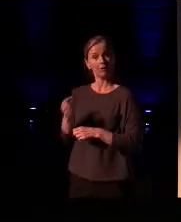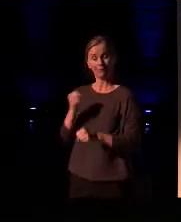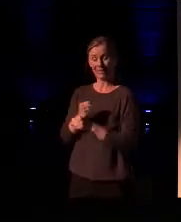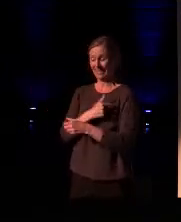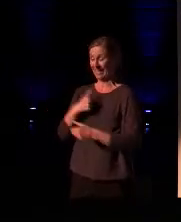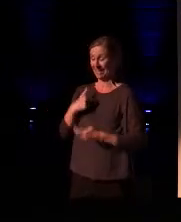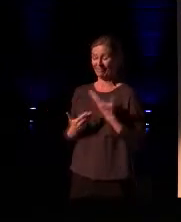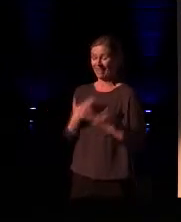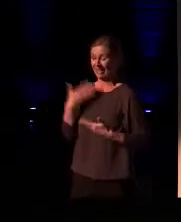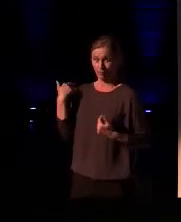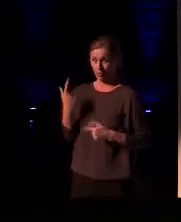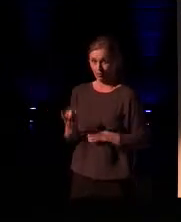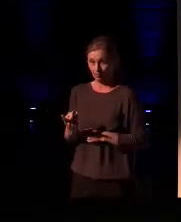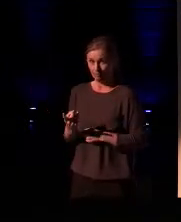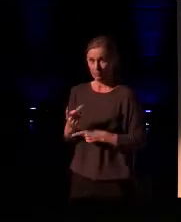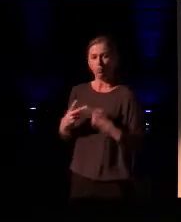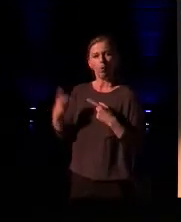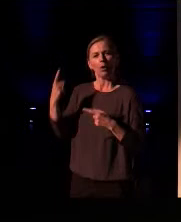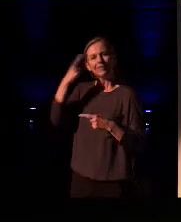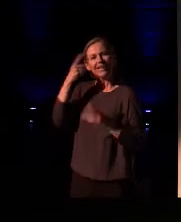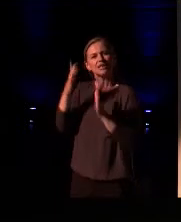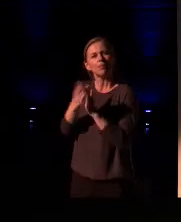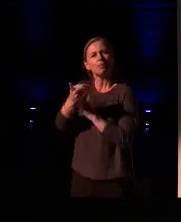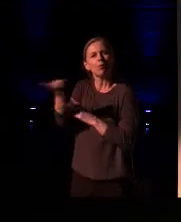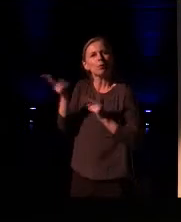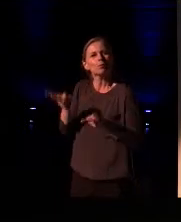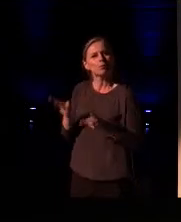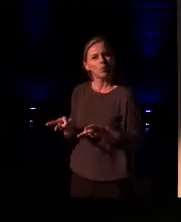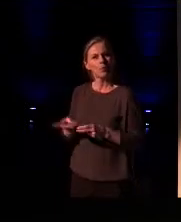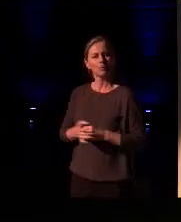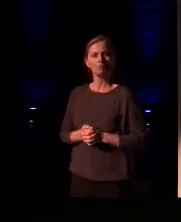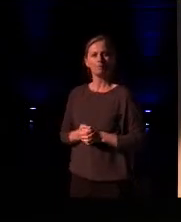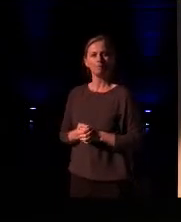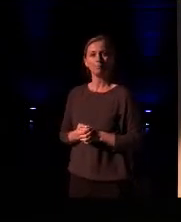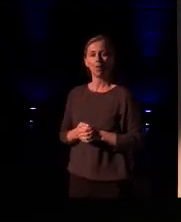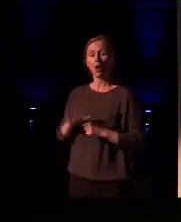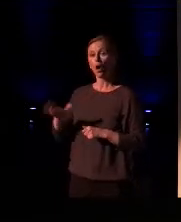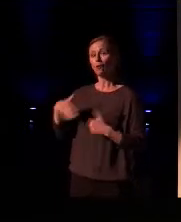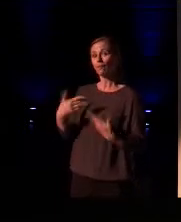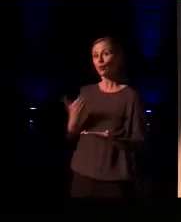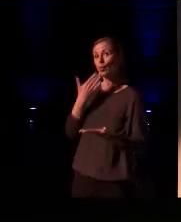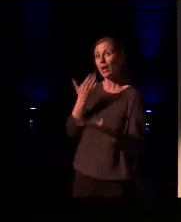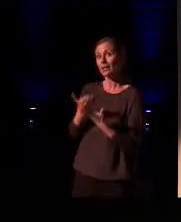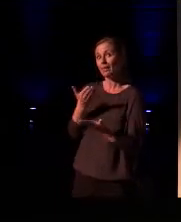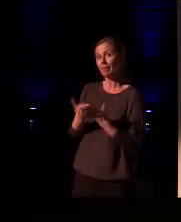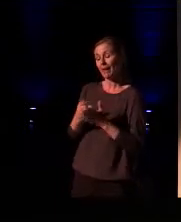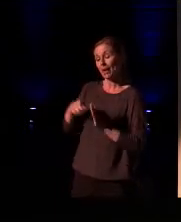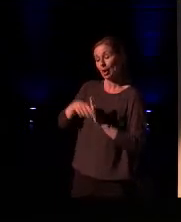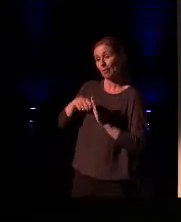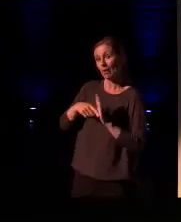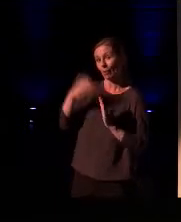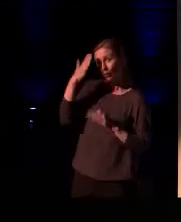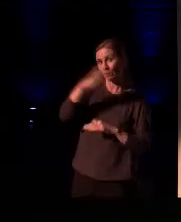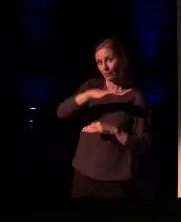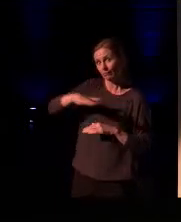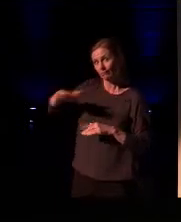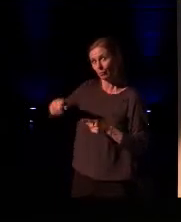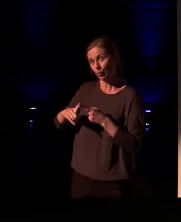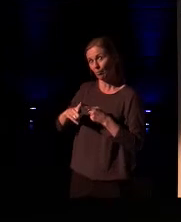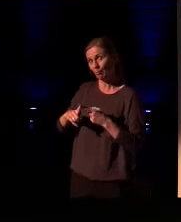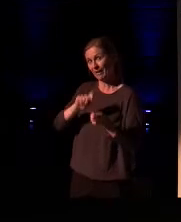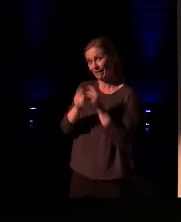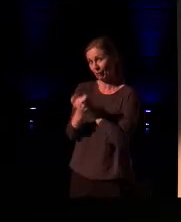på. Og dere i stand til å tenke sammen med andre. Vi har fått gode eksempler i dag under de hovedområdene som denne reformen dreier